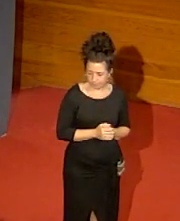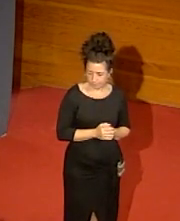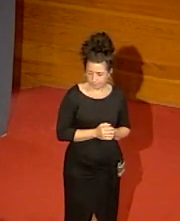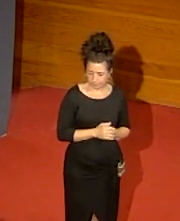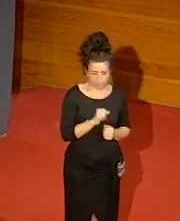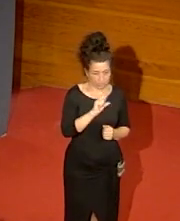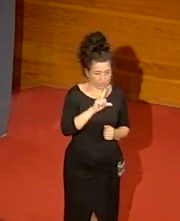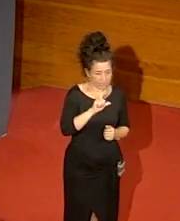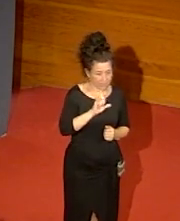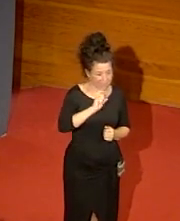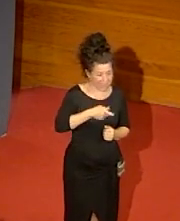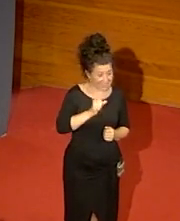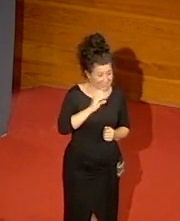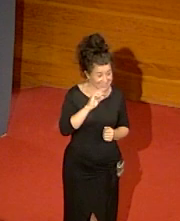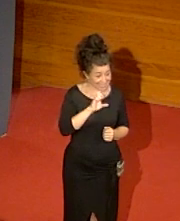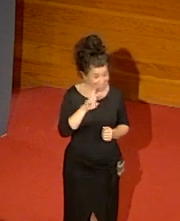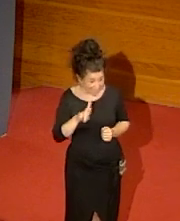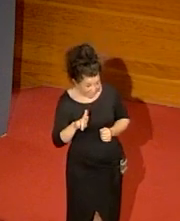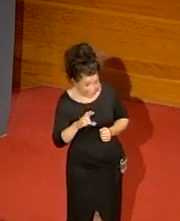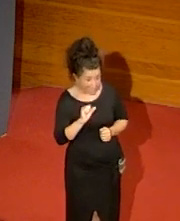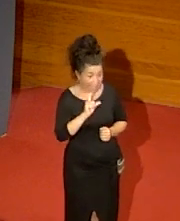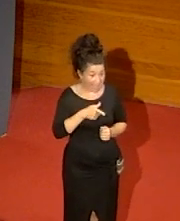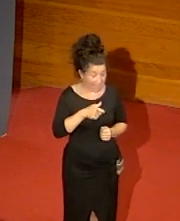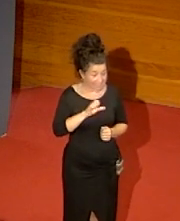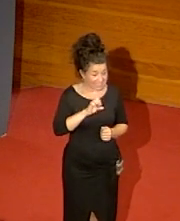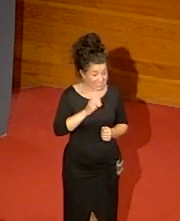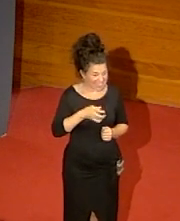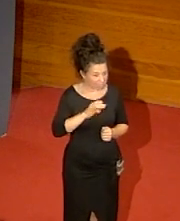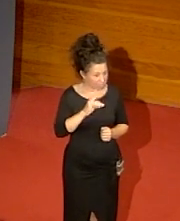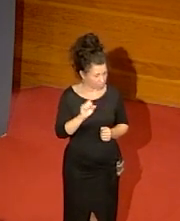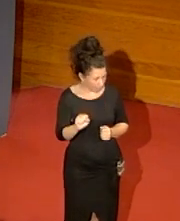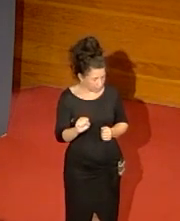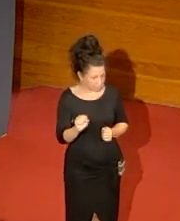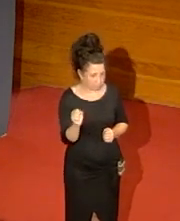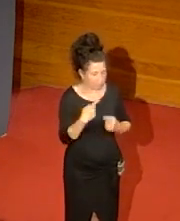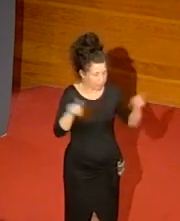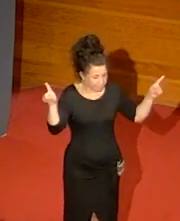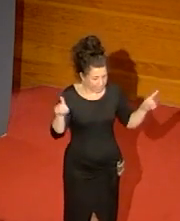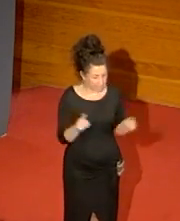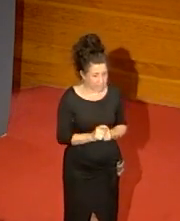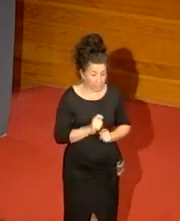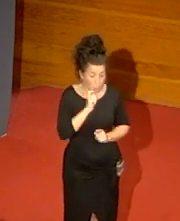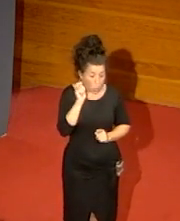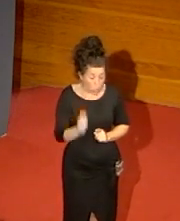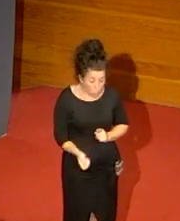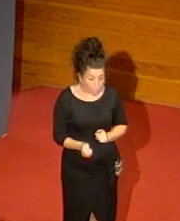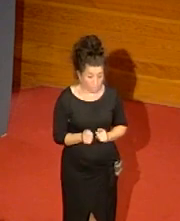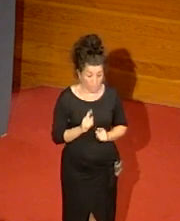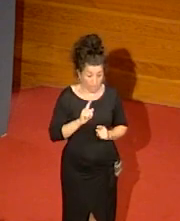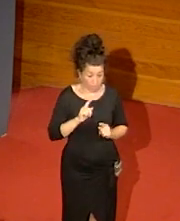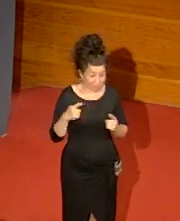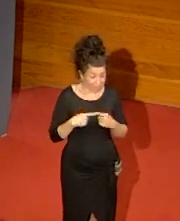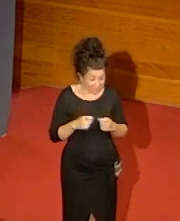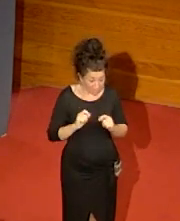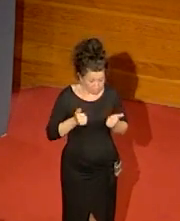Alexander eta Alexandraren bizipena oso bestelakoa da. Martxoan, Ukrainako gerra ostean ies egin zuten Errusiatik.